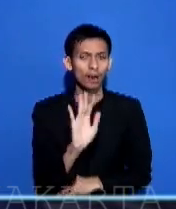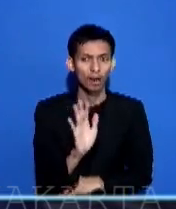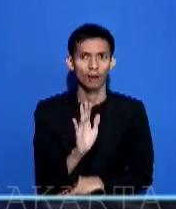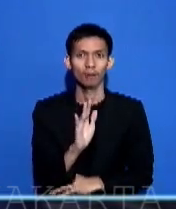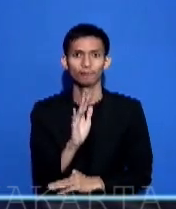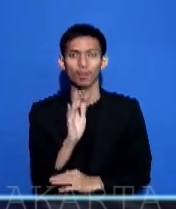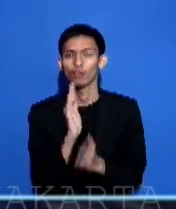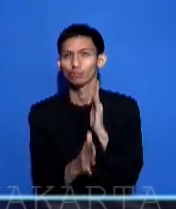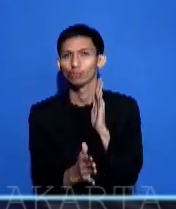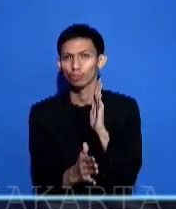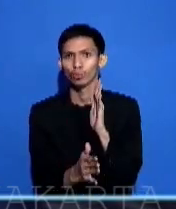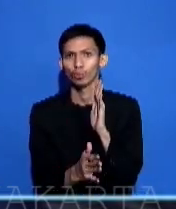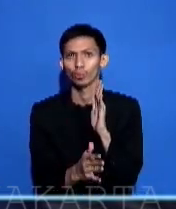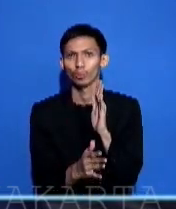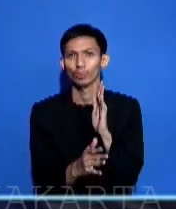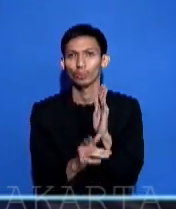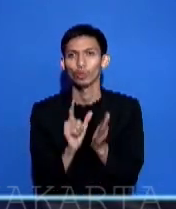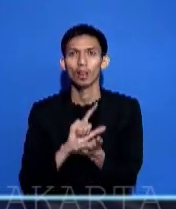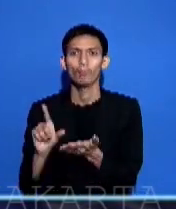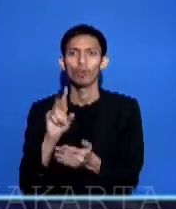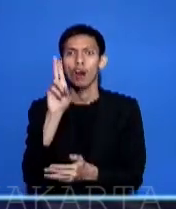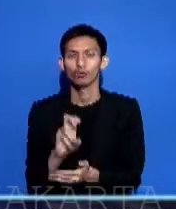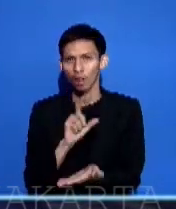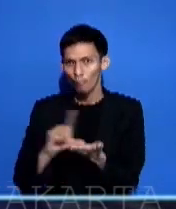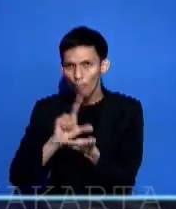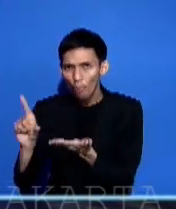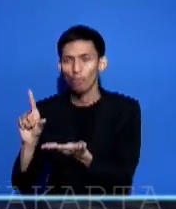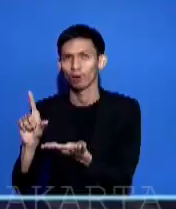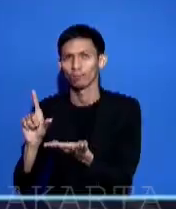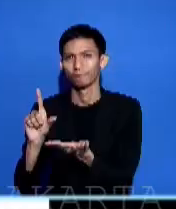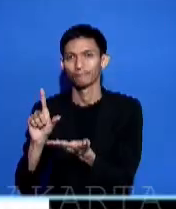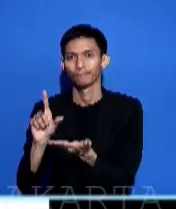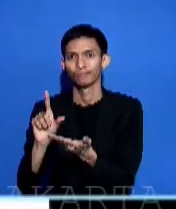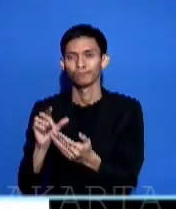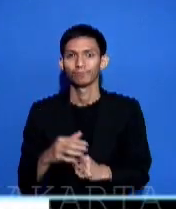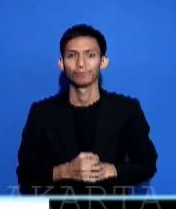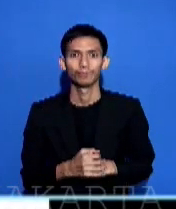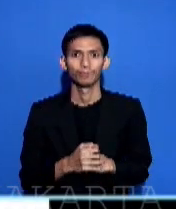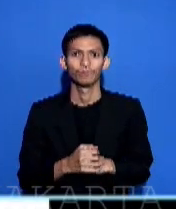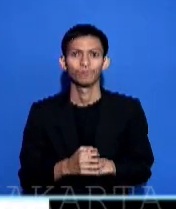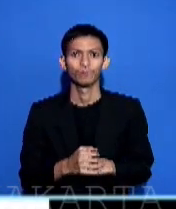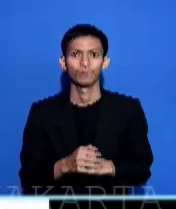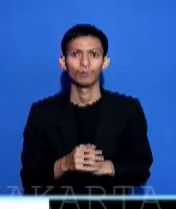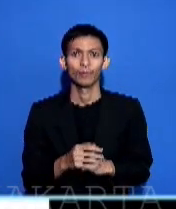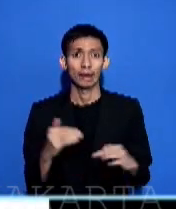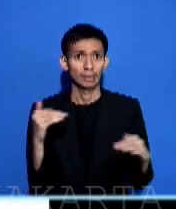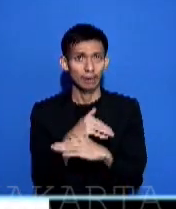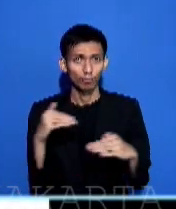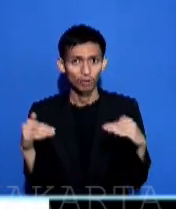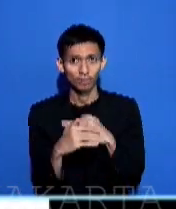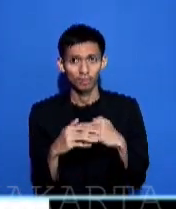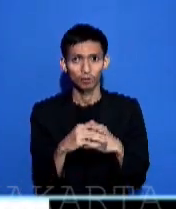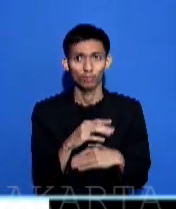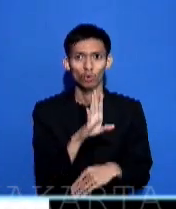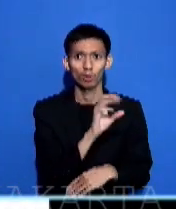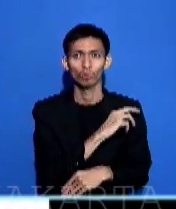Kalau kita lihat yang bagus itu iklannya Bapak, BCAR. Pelanggaran lalu lintas selama tahun